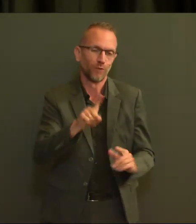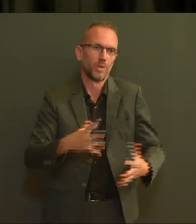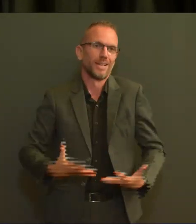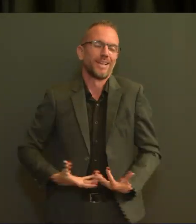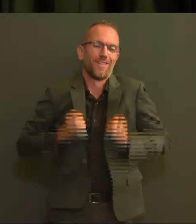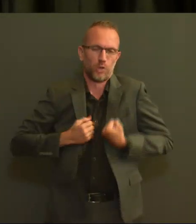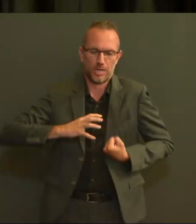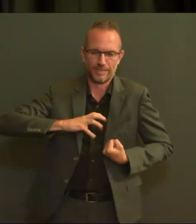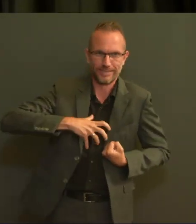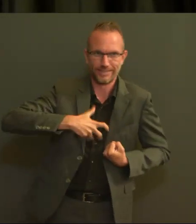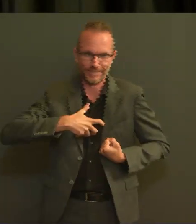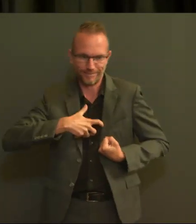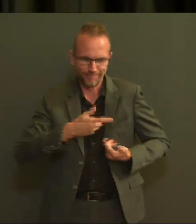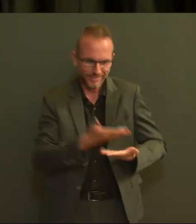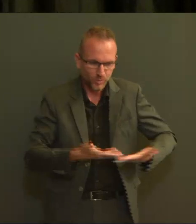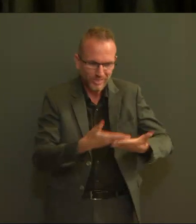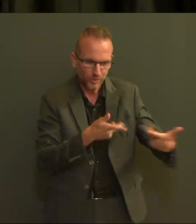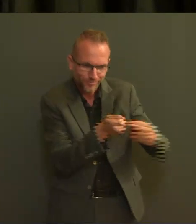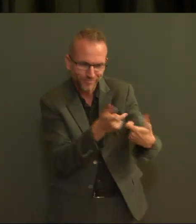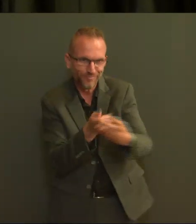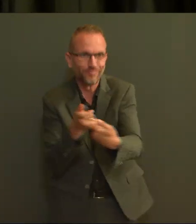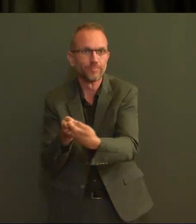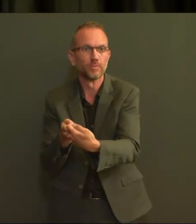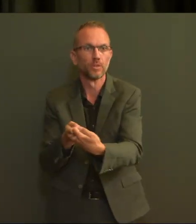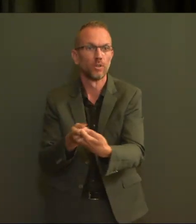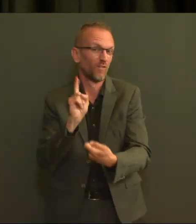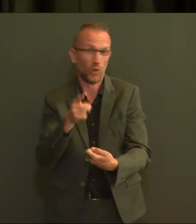nous pourrons réussir à mettre à mal l'effet domino qui est à l'œuvre en ce moment.